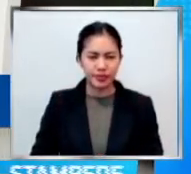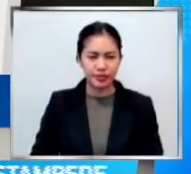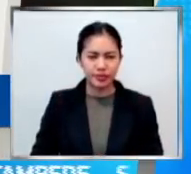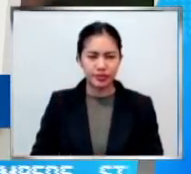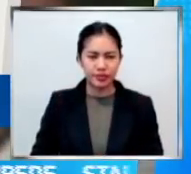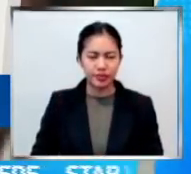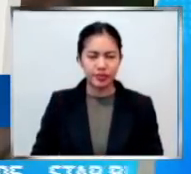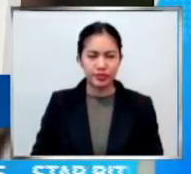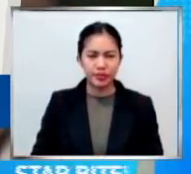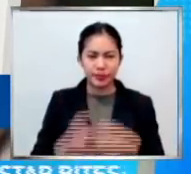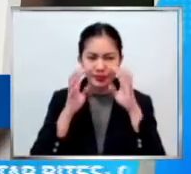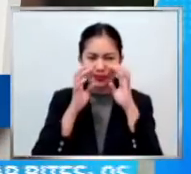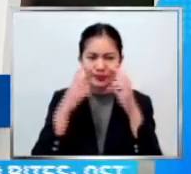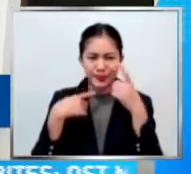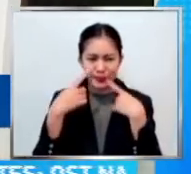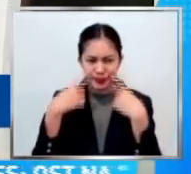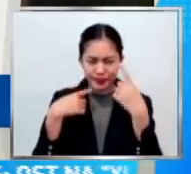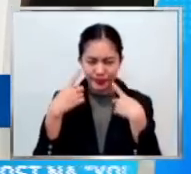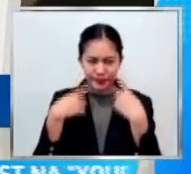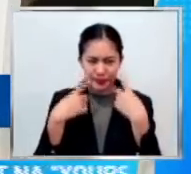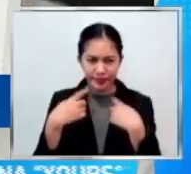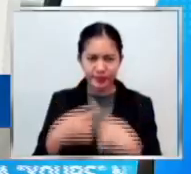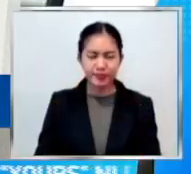siya kami na pingpaturumba.